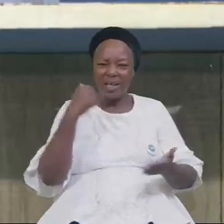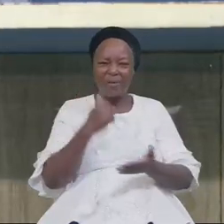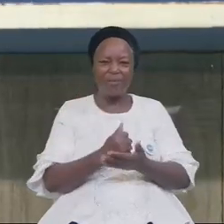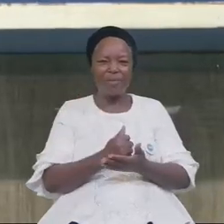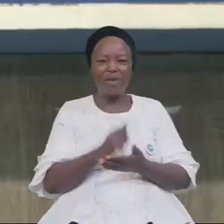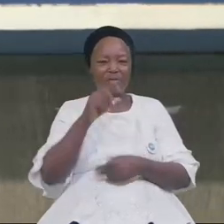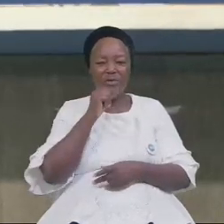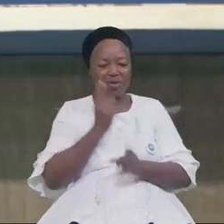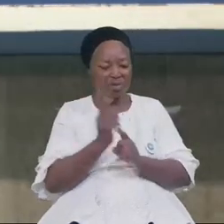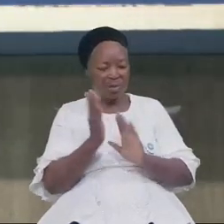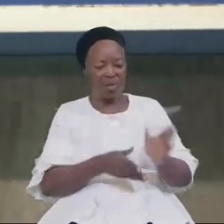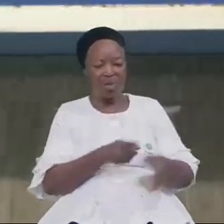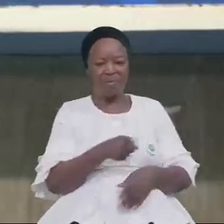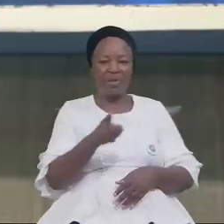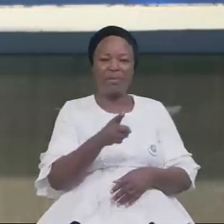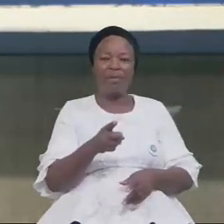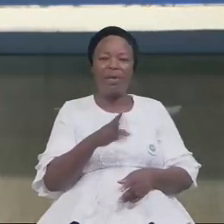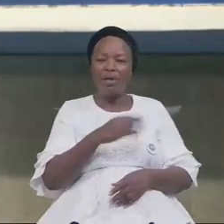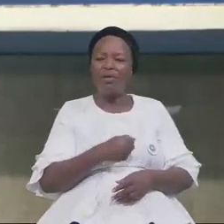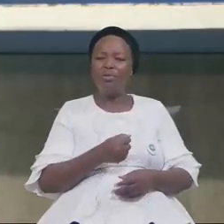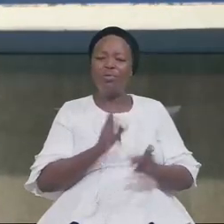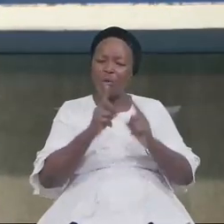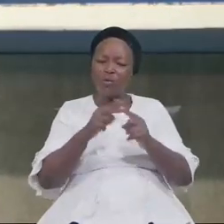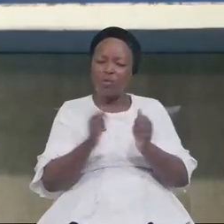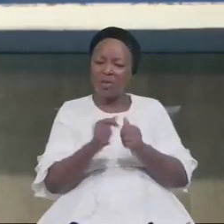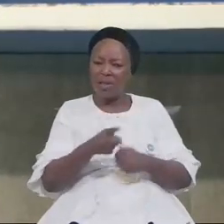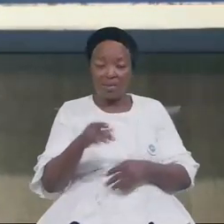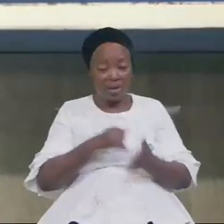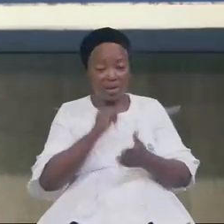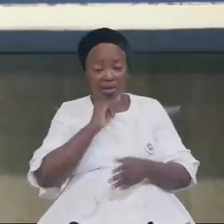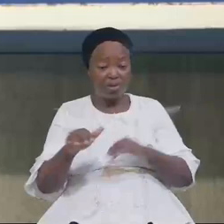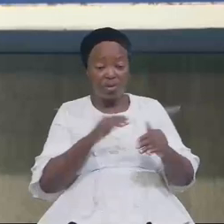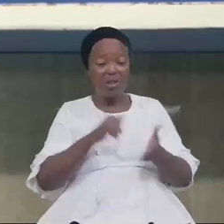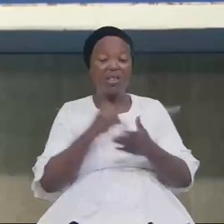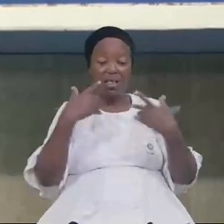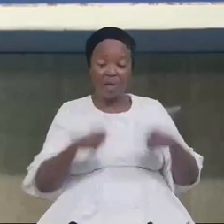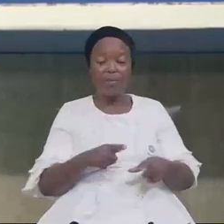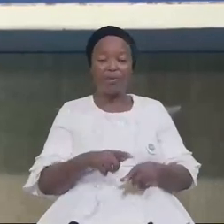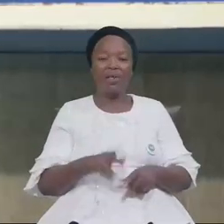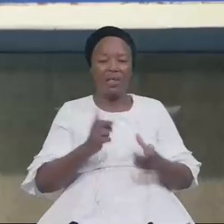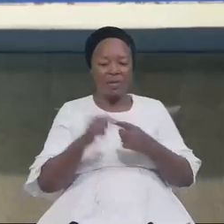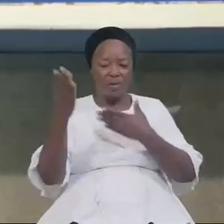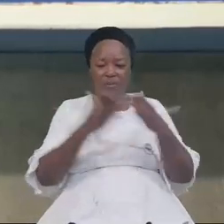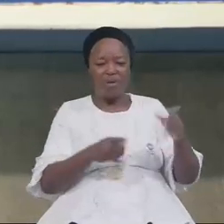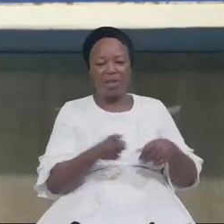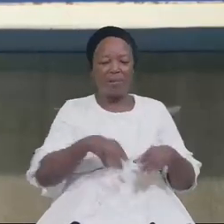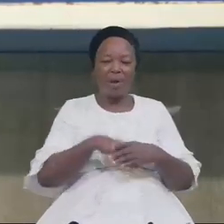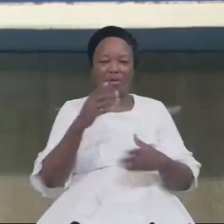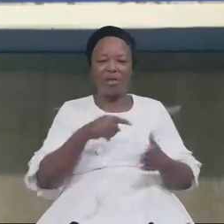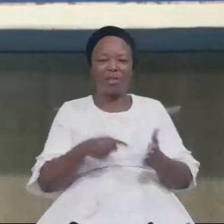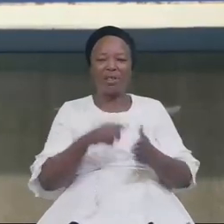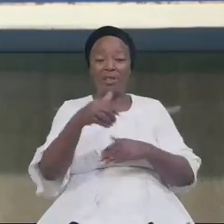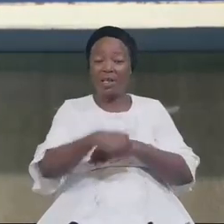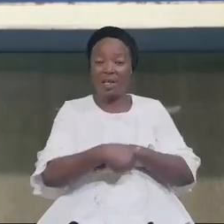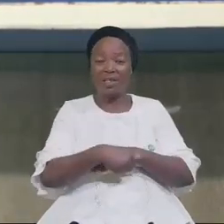les abandonner. Alors, interagissez avec eux, c'est fait, c'est vrai, et vous allez les faire sortir. Ce soir, c'est l'heure